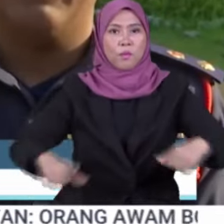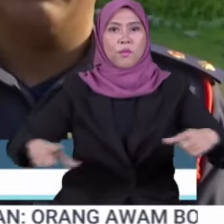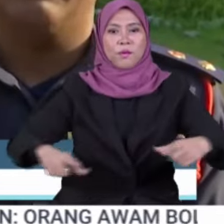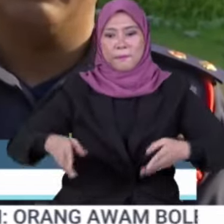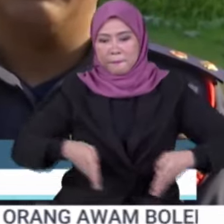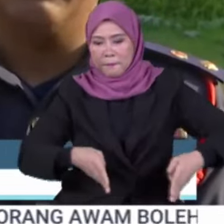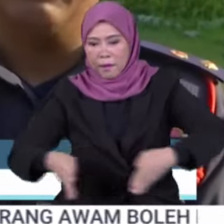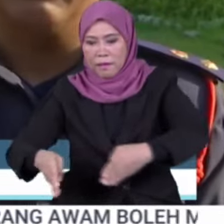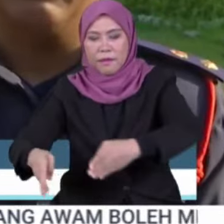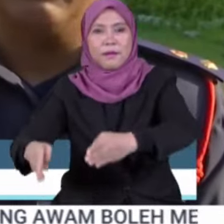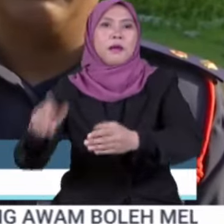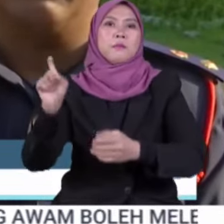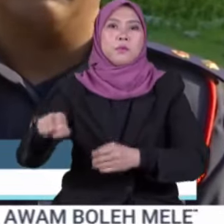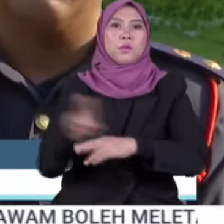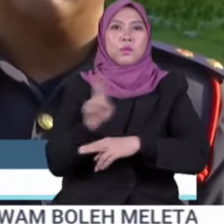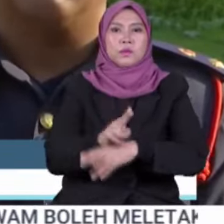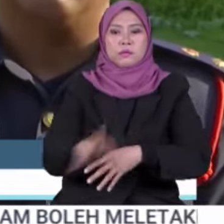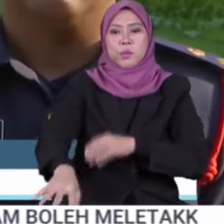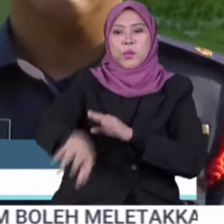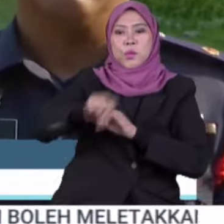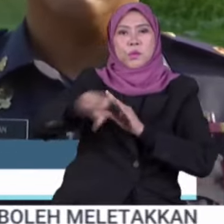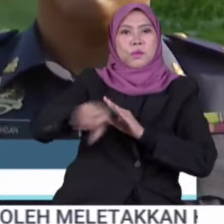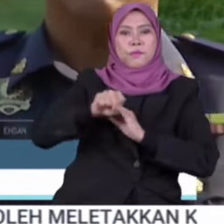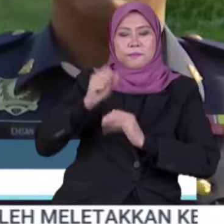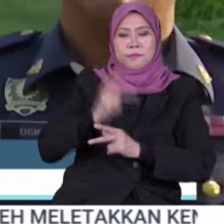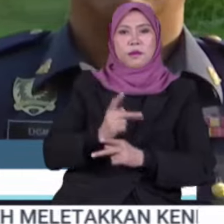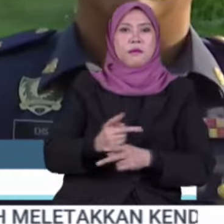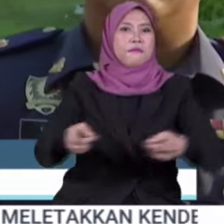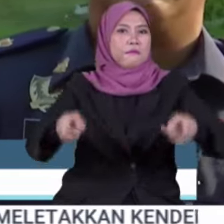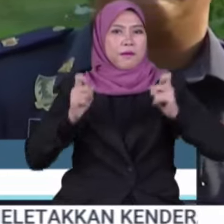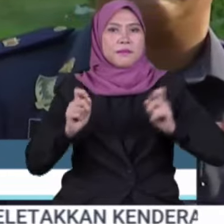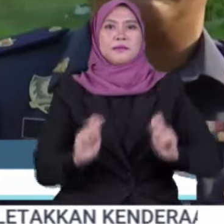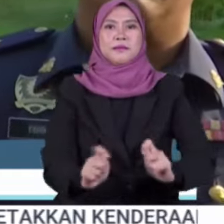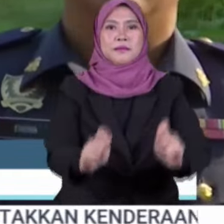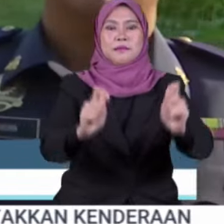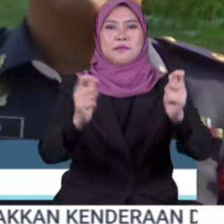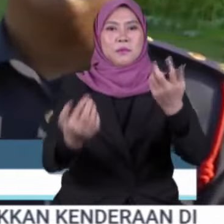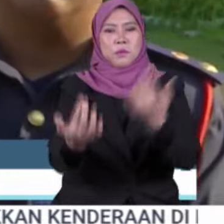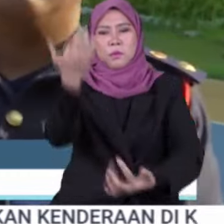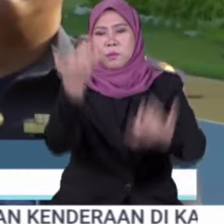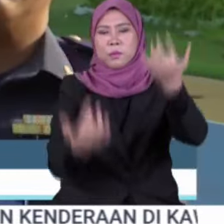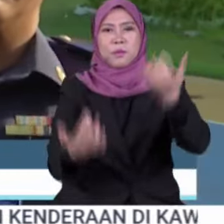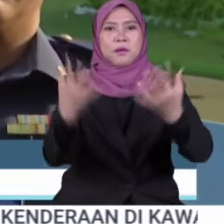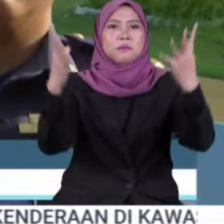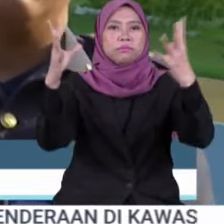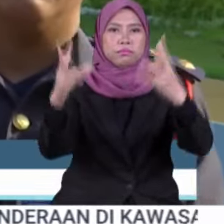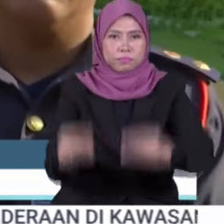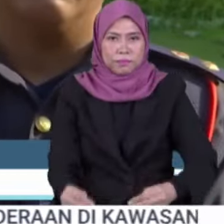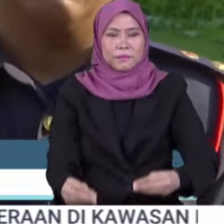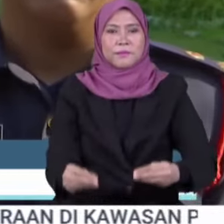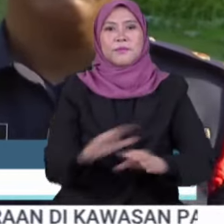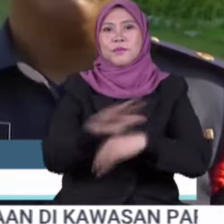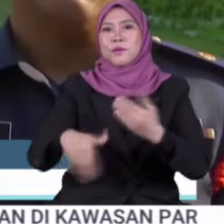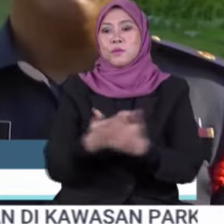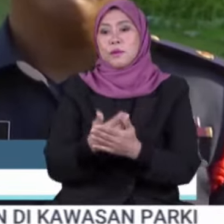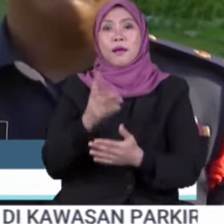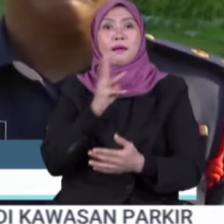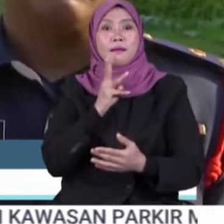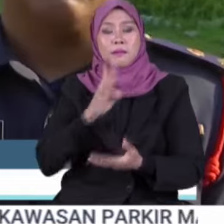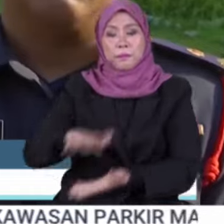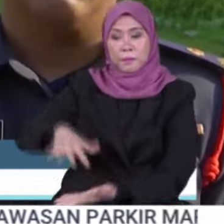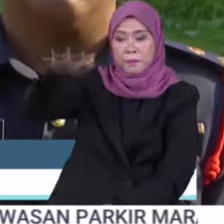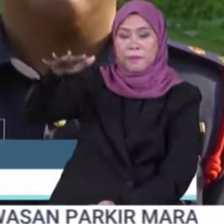boleh kita guna pakai, dan ini secara tidak langsung akan mempercepatkan tindakan pemadaman kita dan juga dapat menyimakkan sumber air daripada lembaga